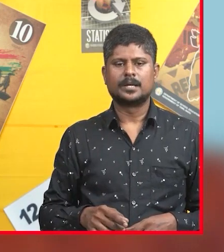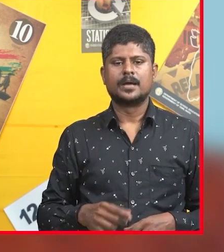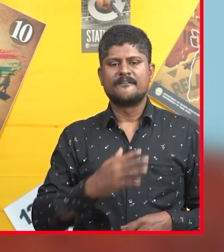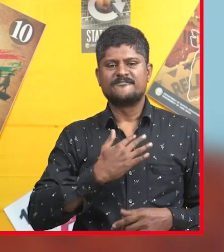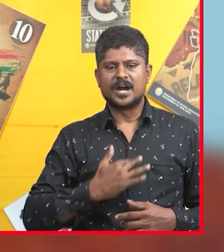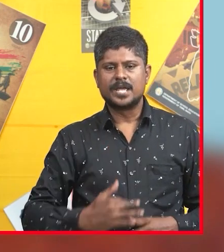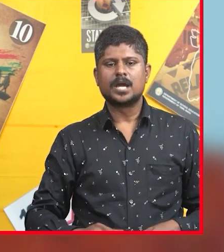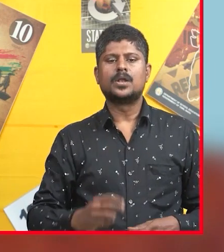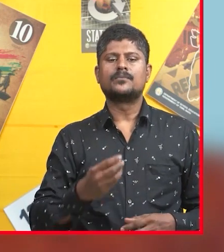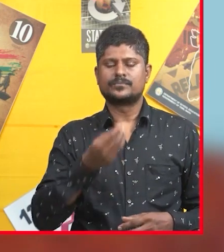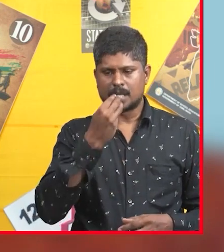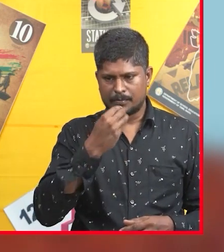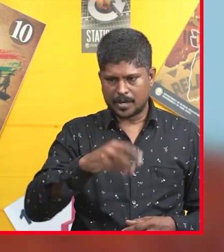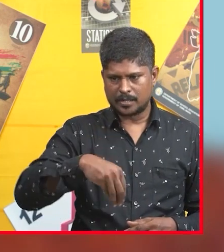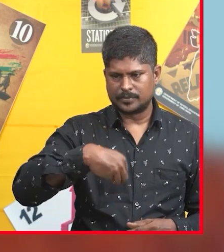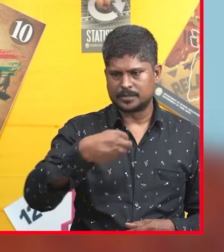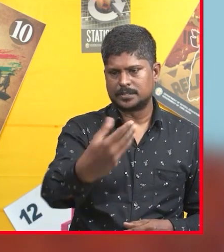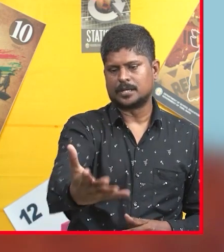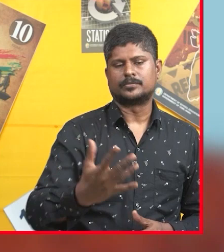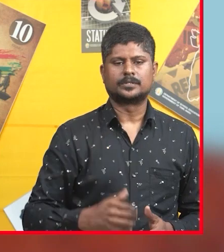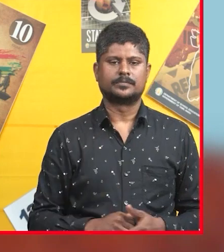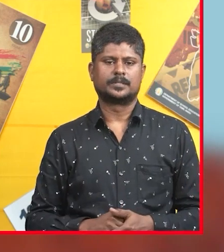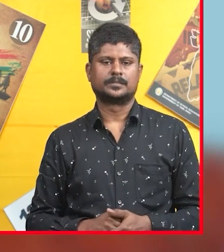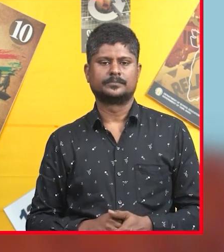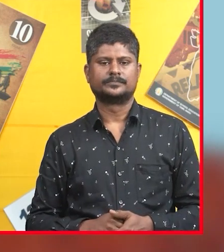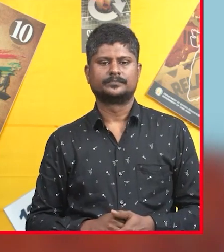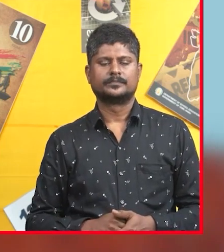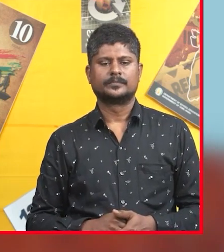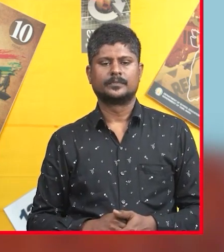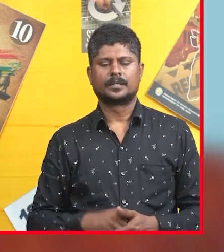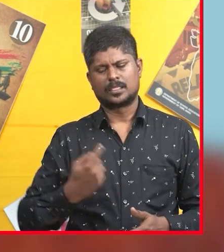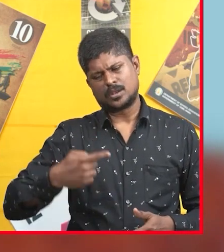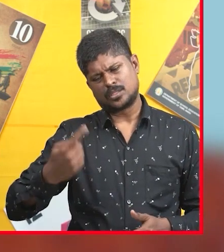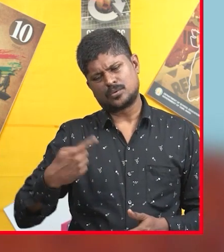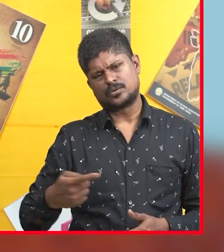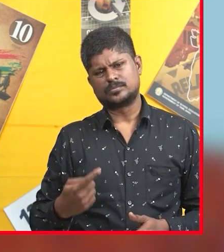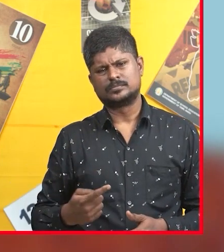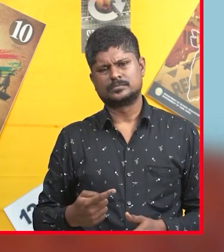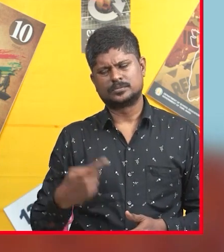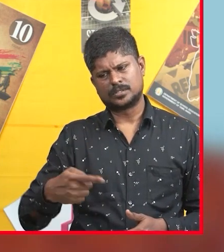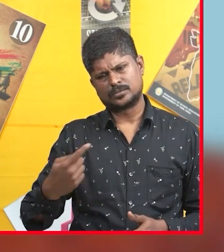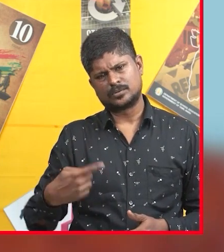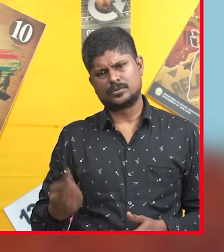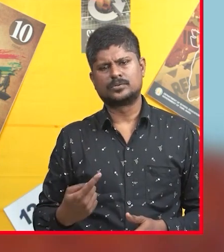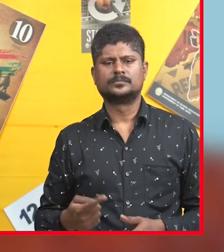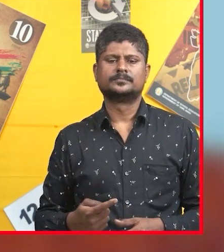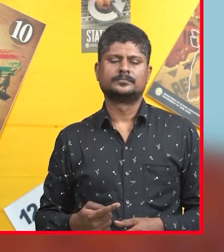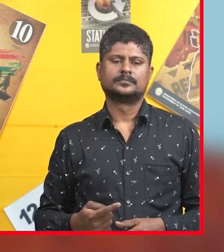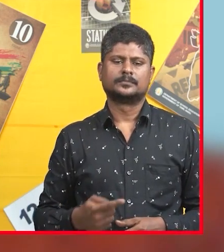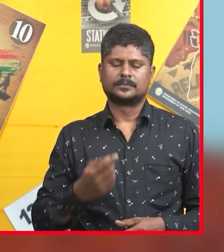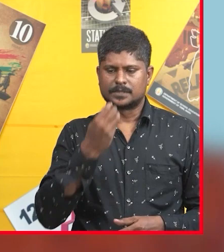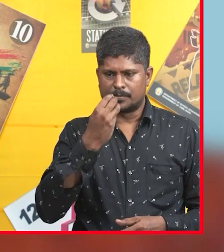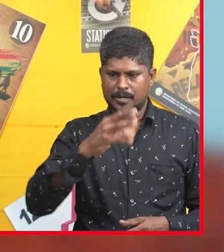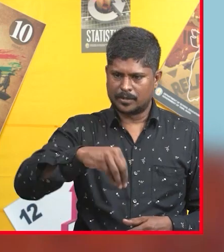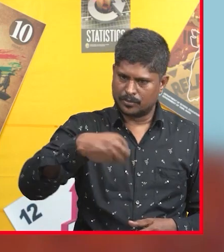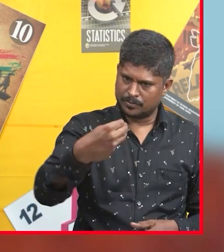வைகளும் விருந்தும் அன்று விளைவன யாவையே. வைகளும்னா தினமும் நாள்தோறும் விருந்தும் அன்று